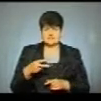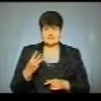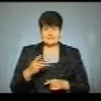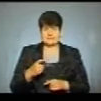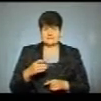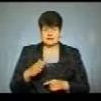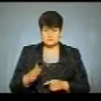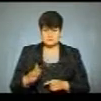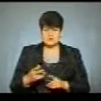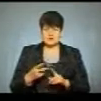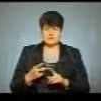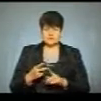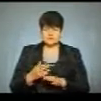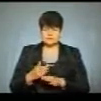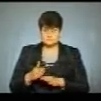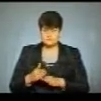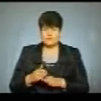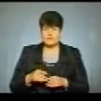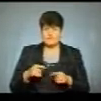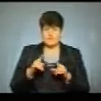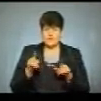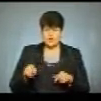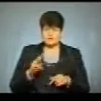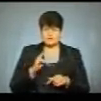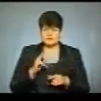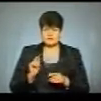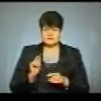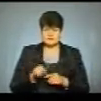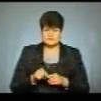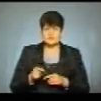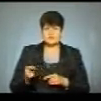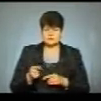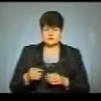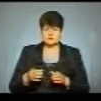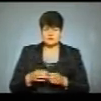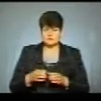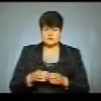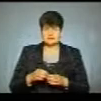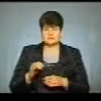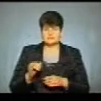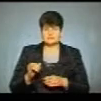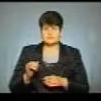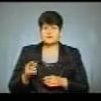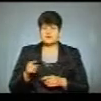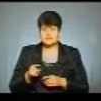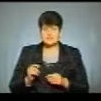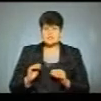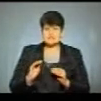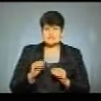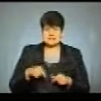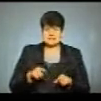23-й хвилині. У другому таймі у ворота кременецької команди влучив гравець тернопільської команди Іван Когут. Він забив гол